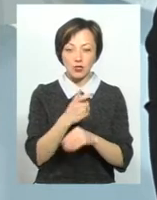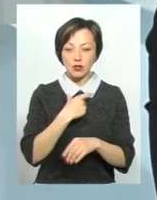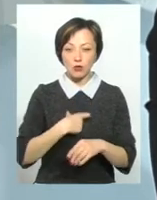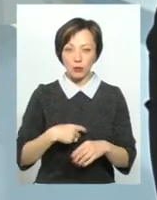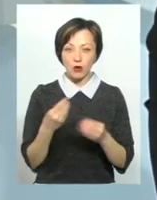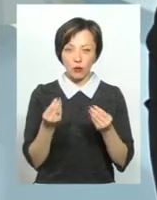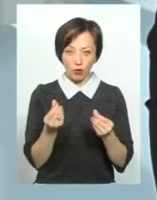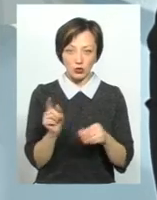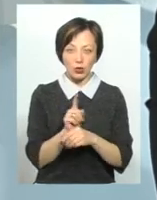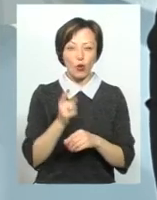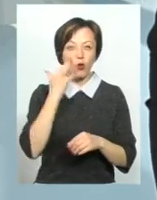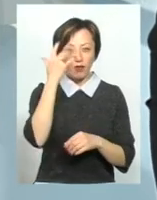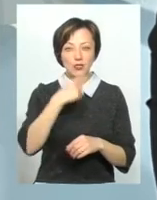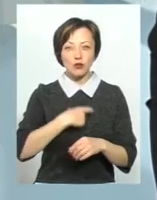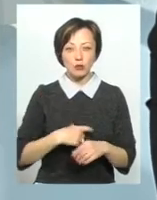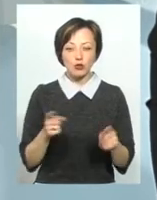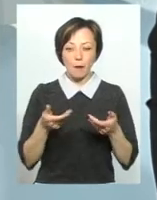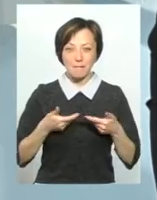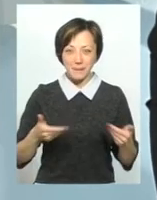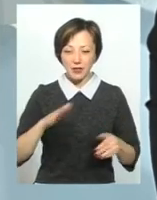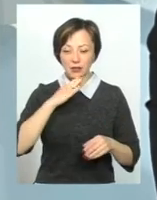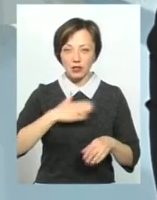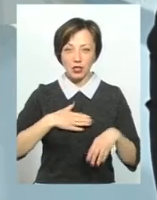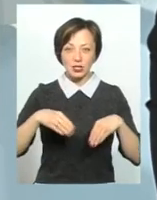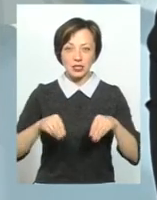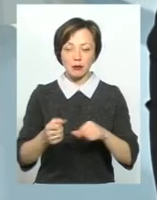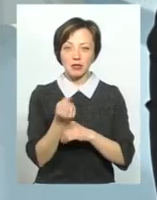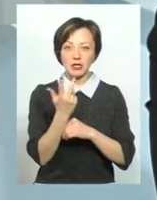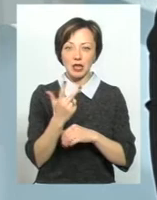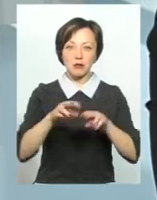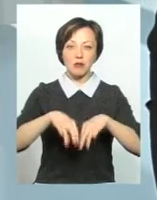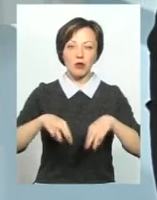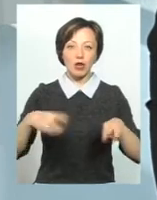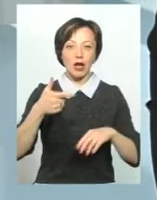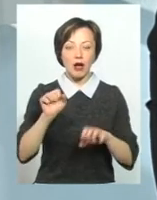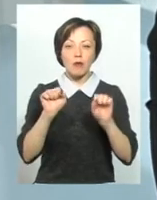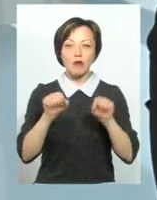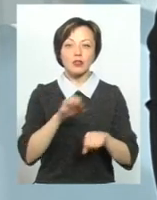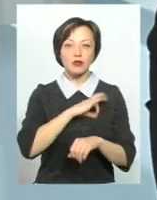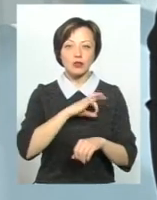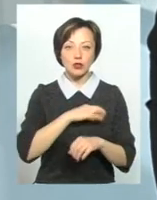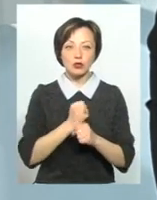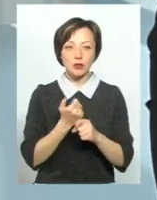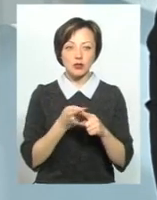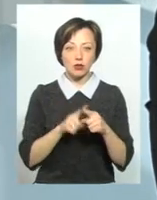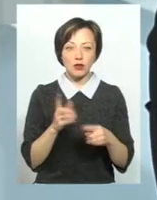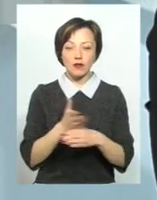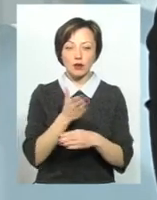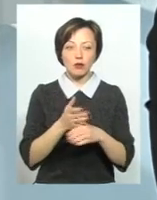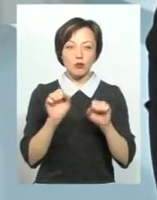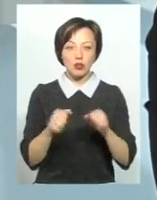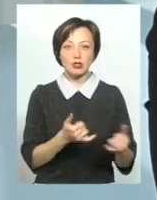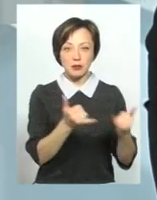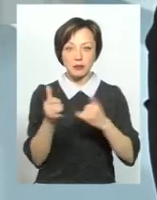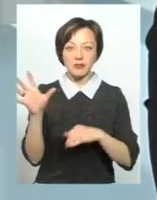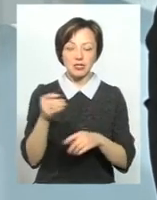квоти. Уявіть собі, що ми на наших землях на 13 мільйонах гектарів могли б використовувати, бо зробили сьогодні виробництво, яке може забезпечити